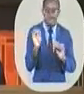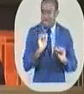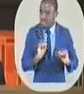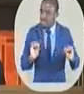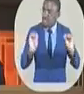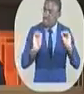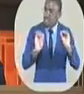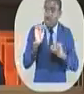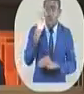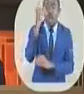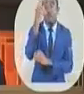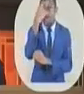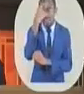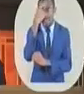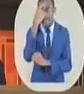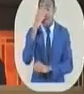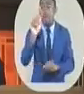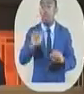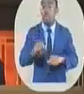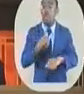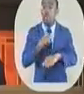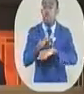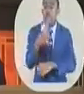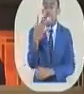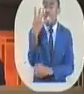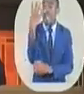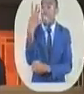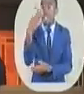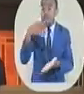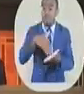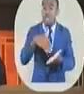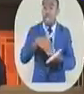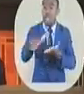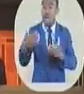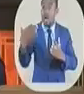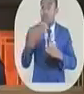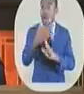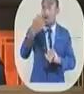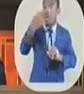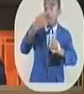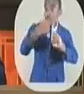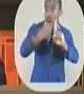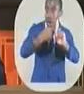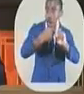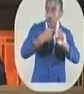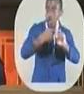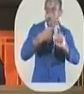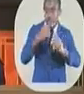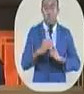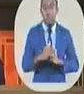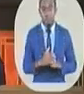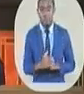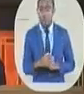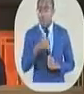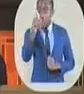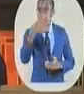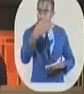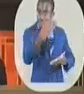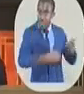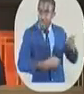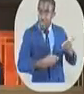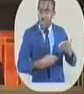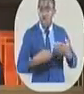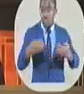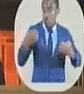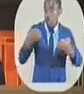faibles, l'État injectera 4 milliards de francs CFA par mois pour le règlement des